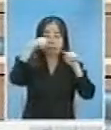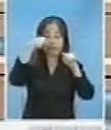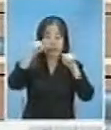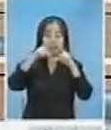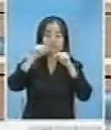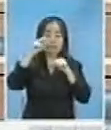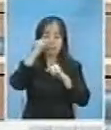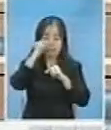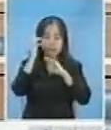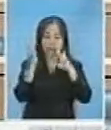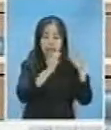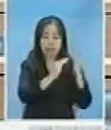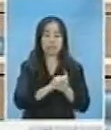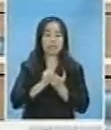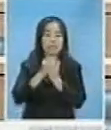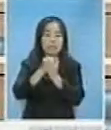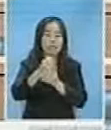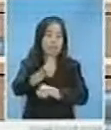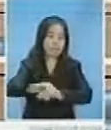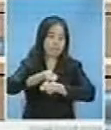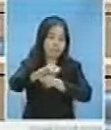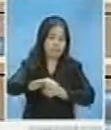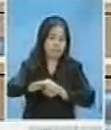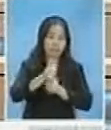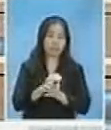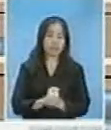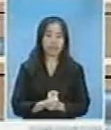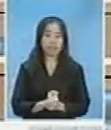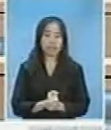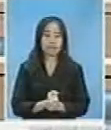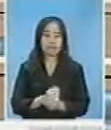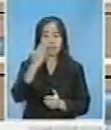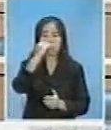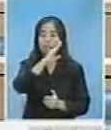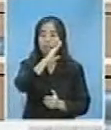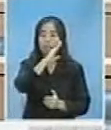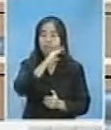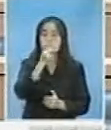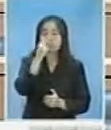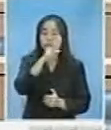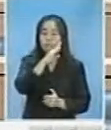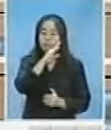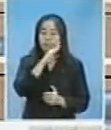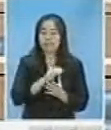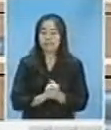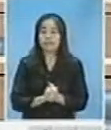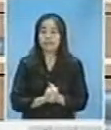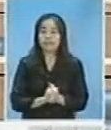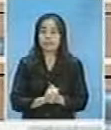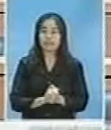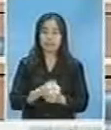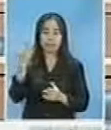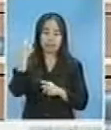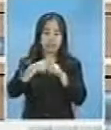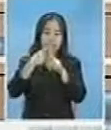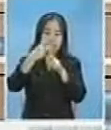ที่สำคัญนะครับไปช่วยเกษตรกรนะครับถ้าเราทราบกันนะครับเมื่อไม่สักประมาณ